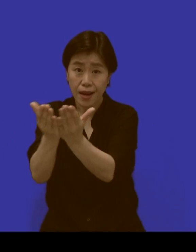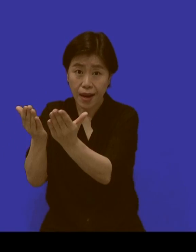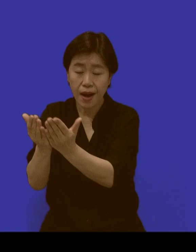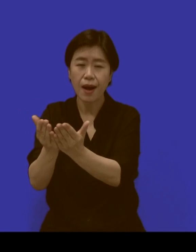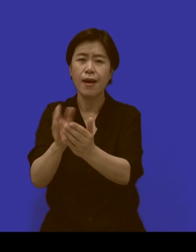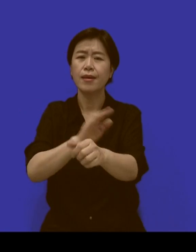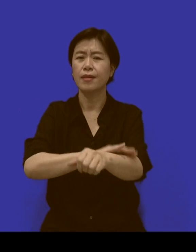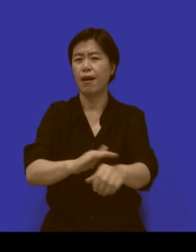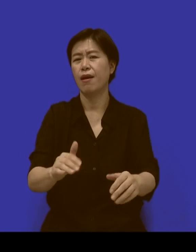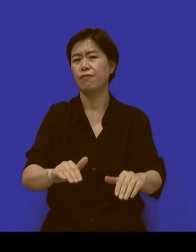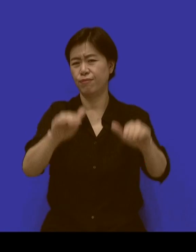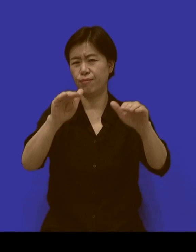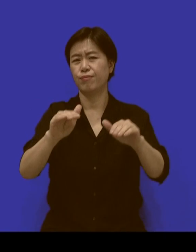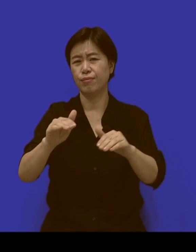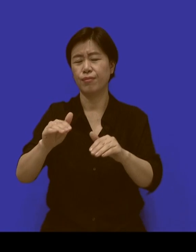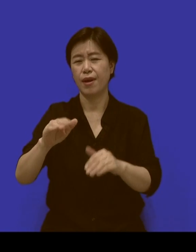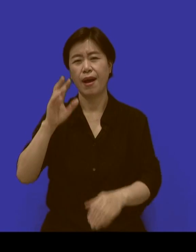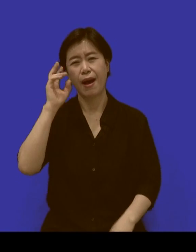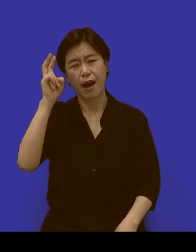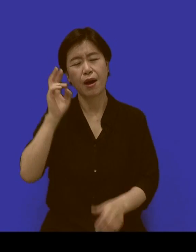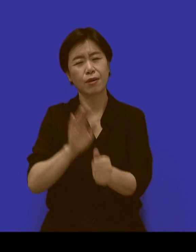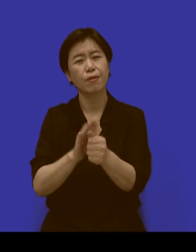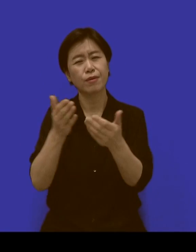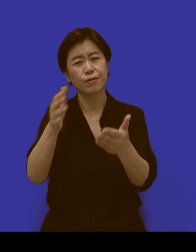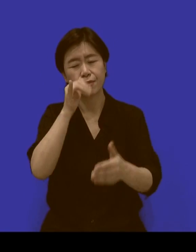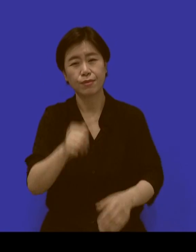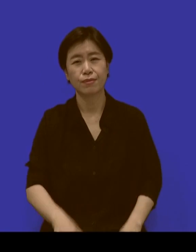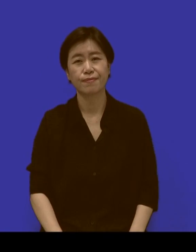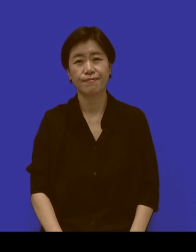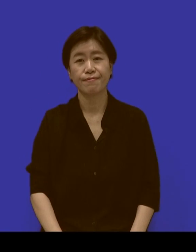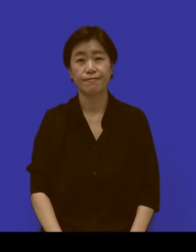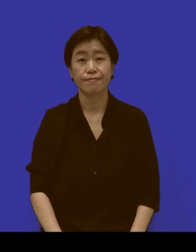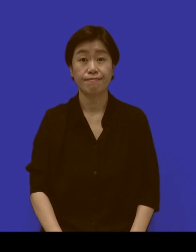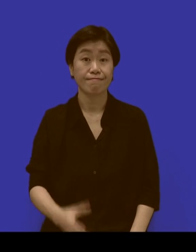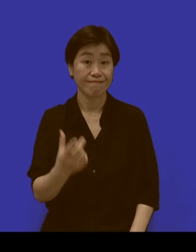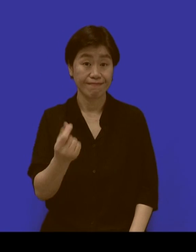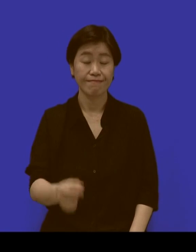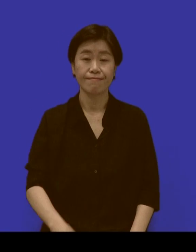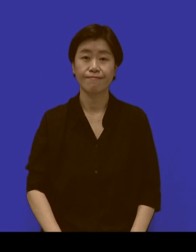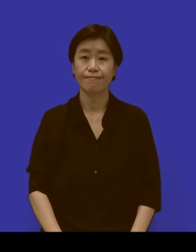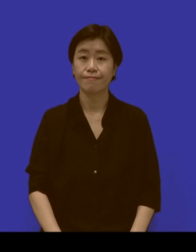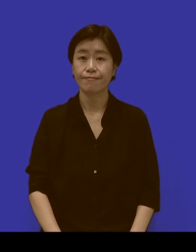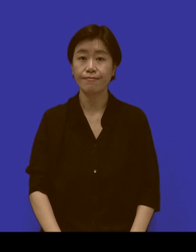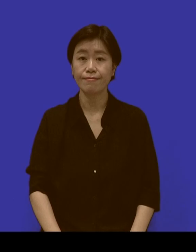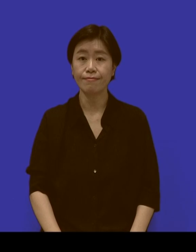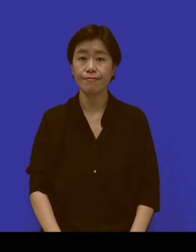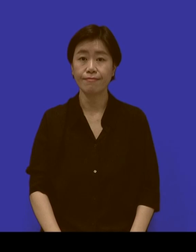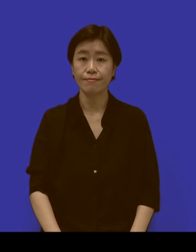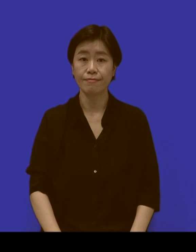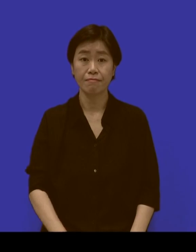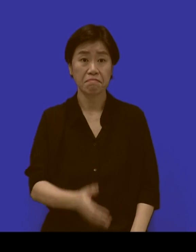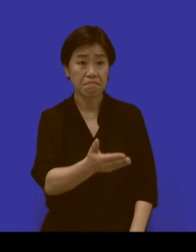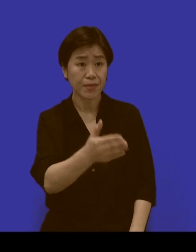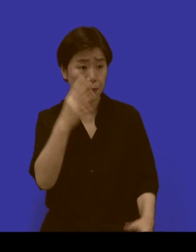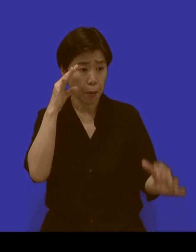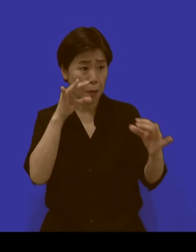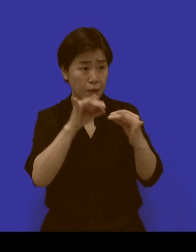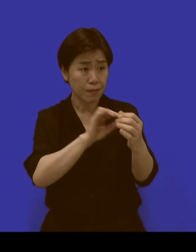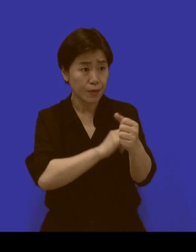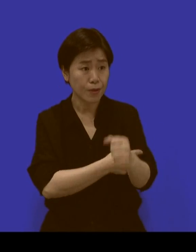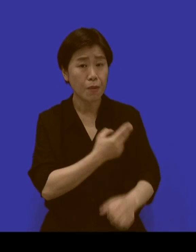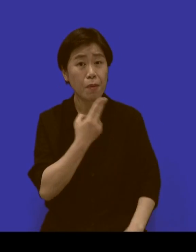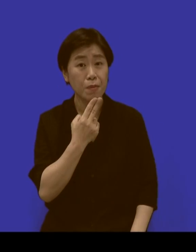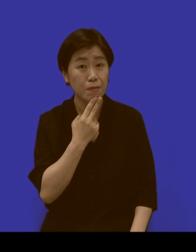공부가 제일 쉽게 만드신 게 아닐까 하는 생각이 아주 당연히 들게 되잖아요. 공감력이 전혀 없었던